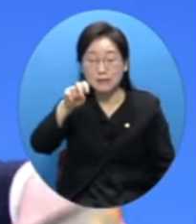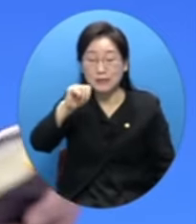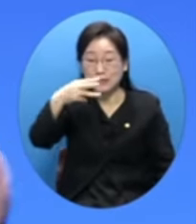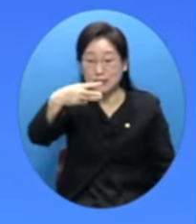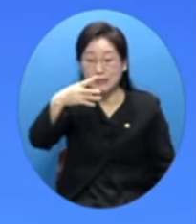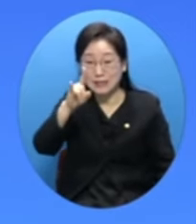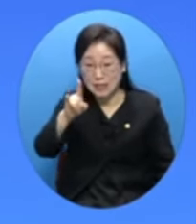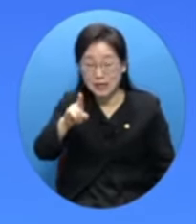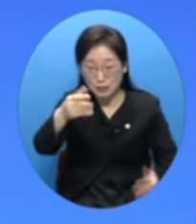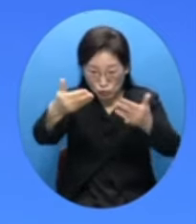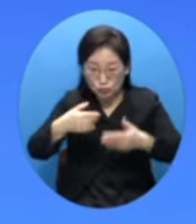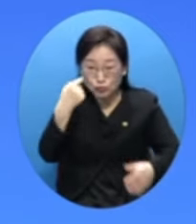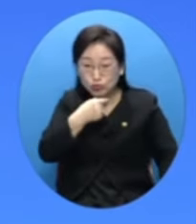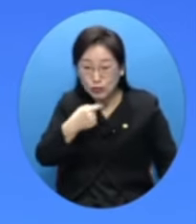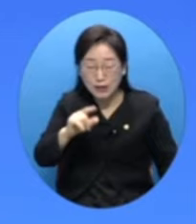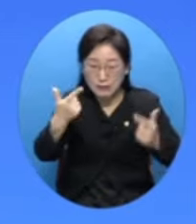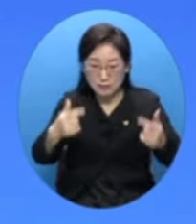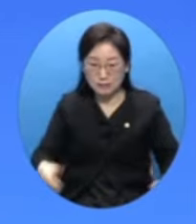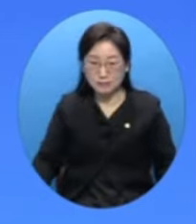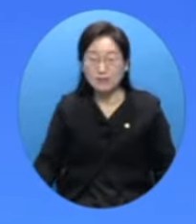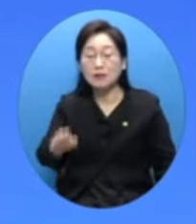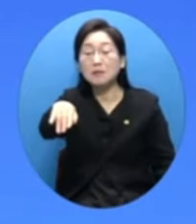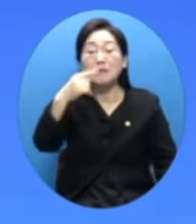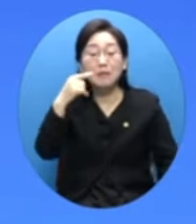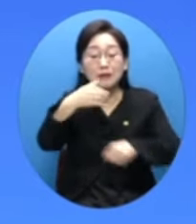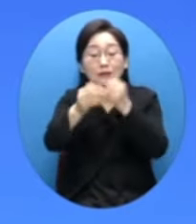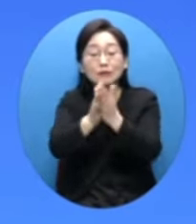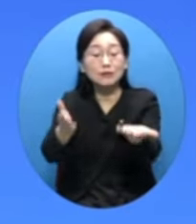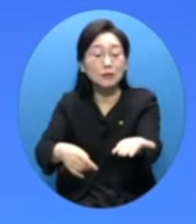성책을 들고 가서 그럼 내가 펼칠 테니까 몇 페이지 펼치는지 알아맞혀 보세요.